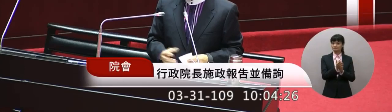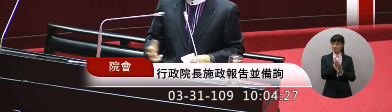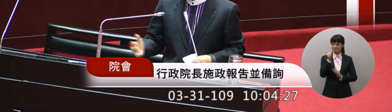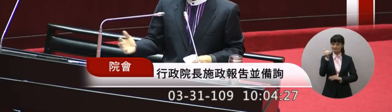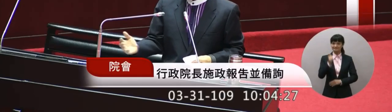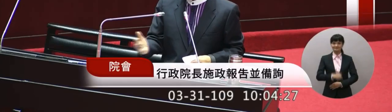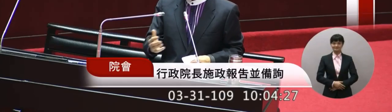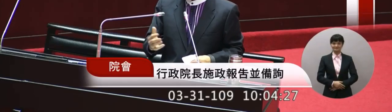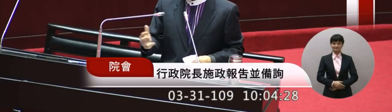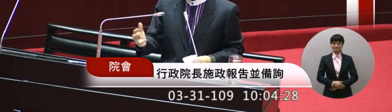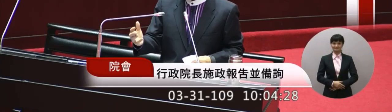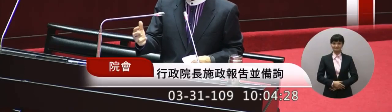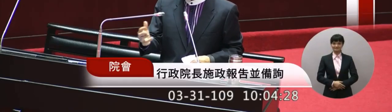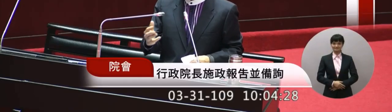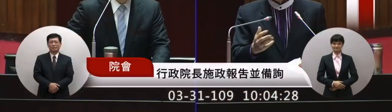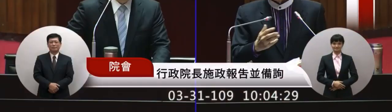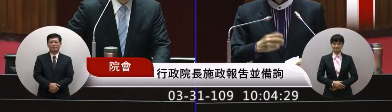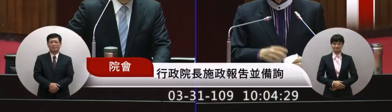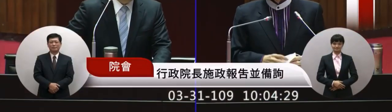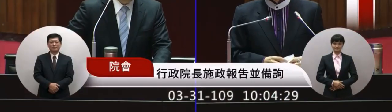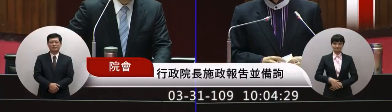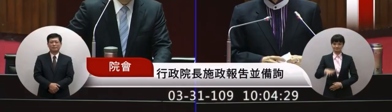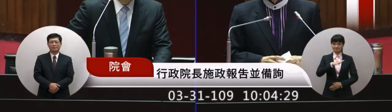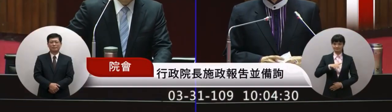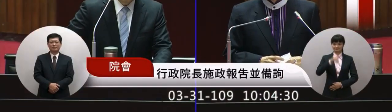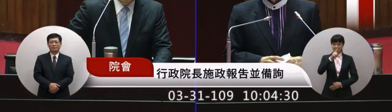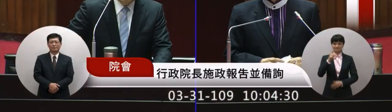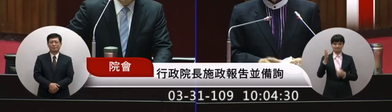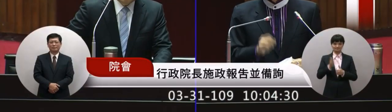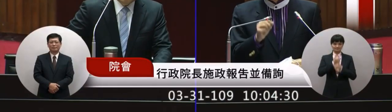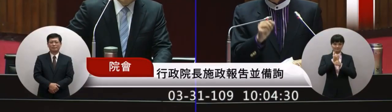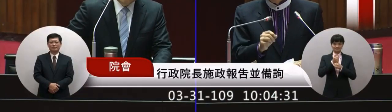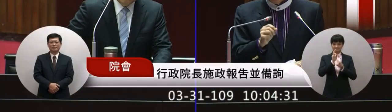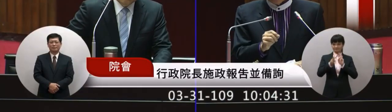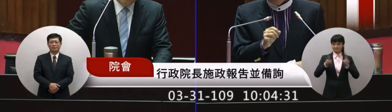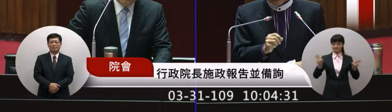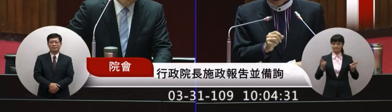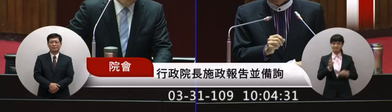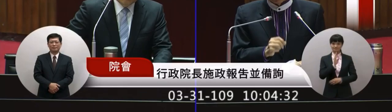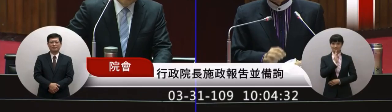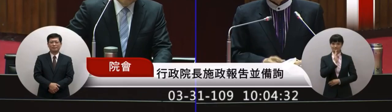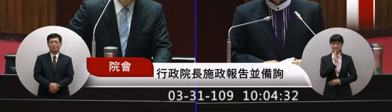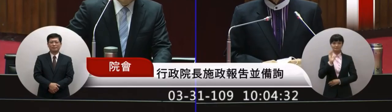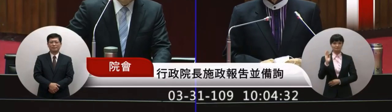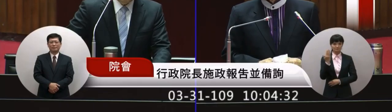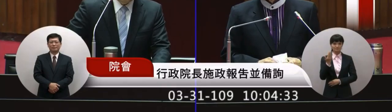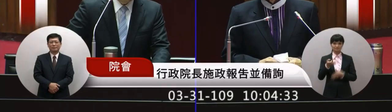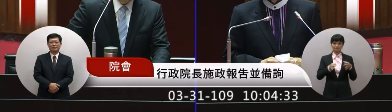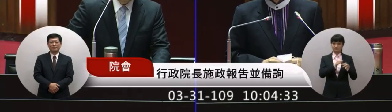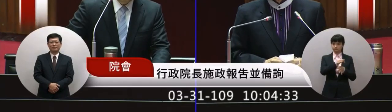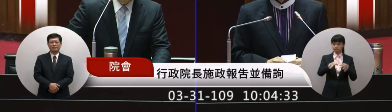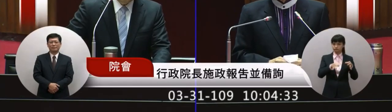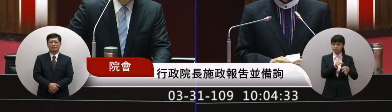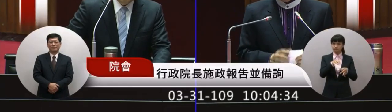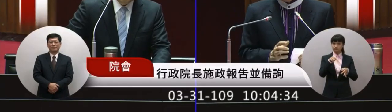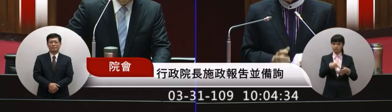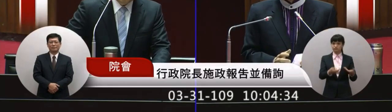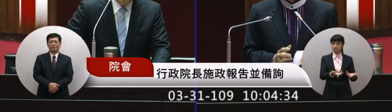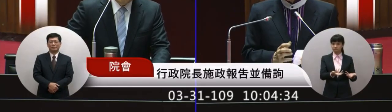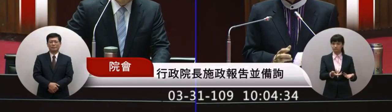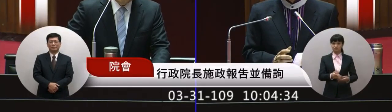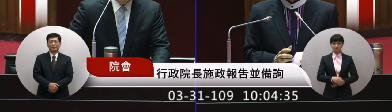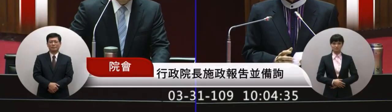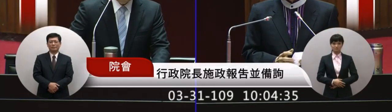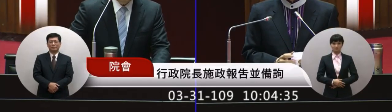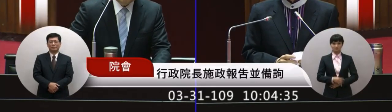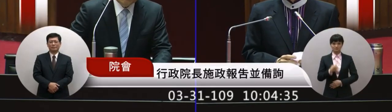主要所有的资源他统一指挥哈，但在经济这一部分，我们就看